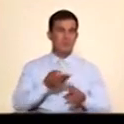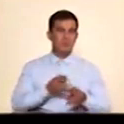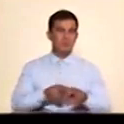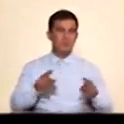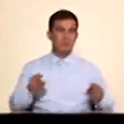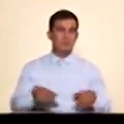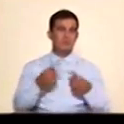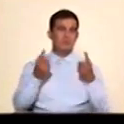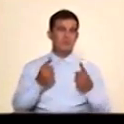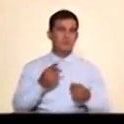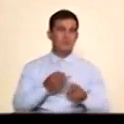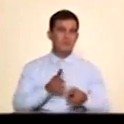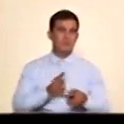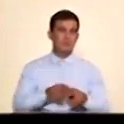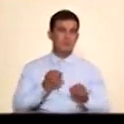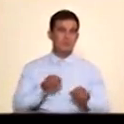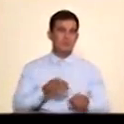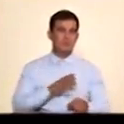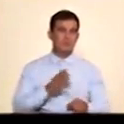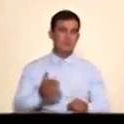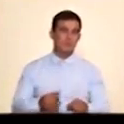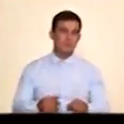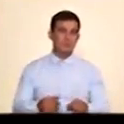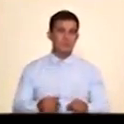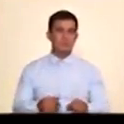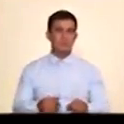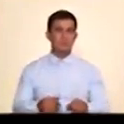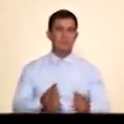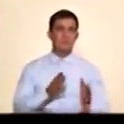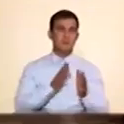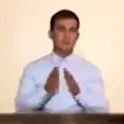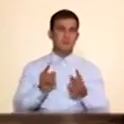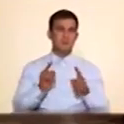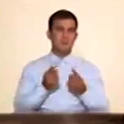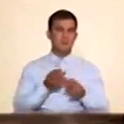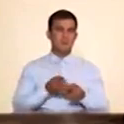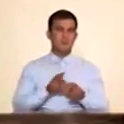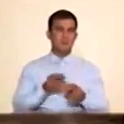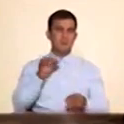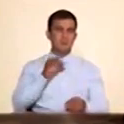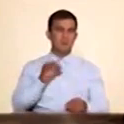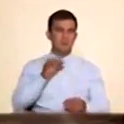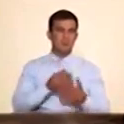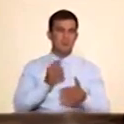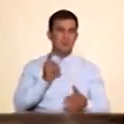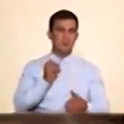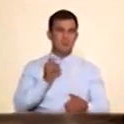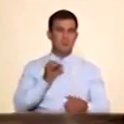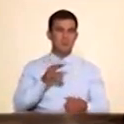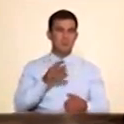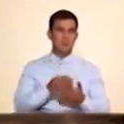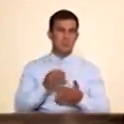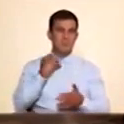imperiyaga aylantirishga xizmat qilgan. Ya'ni nima uchun tarixchilar Buyuk Karl deb atashadi?